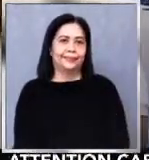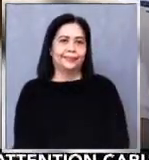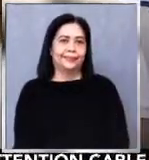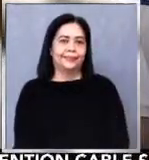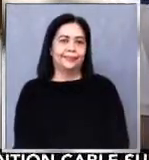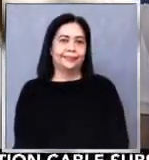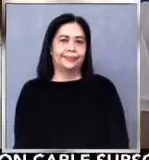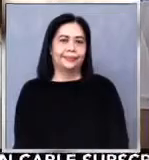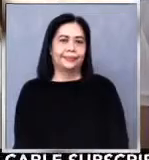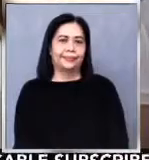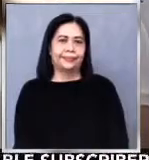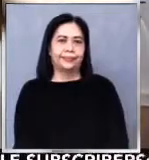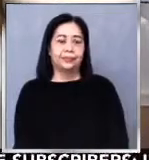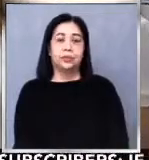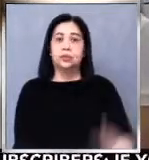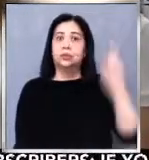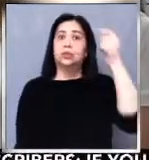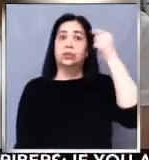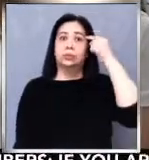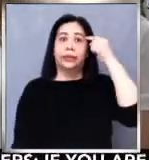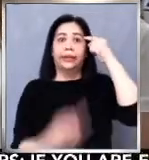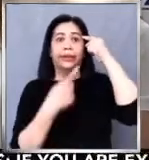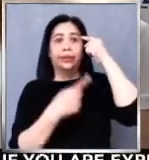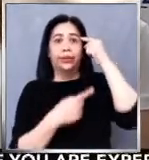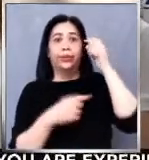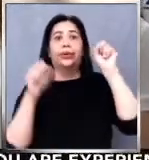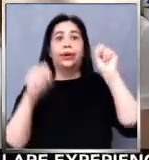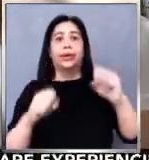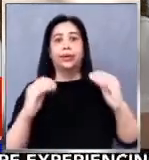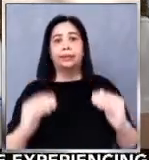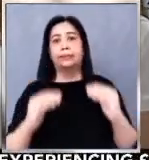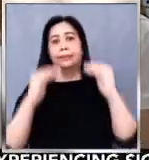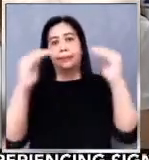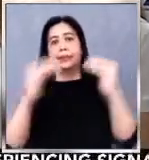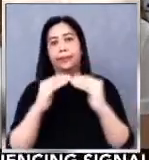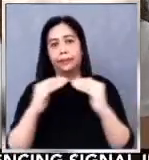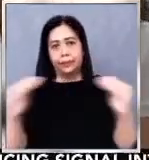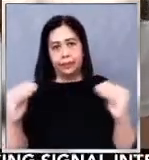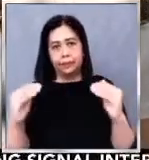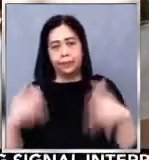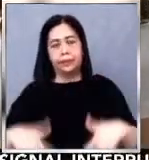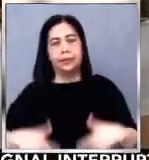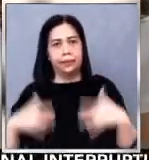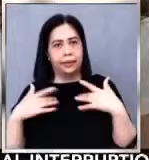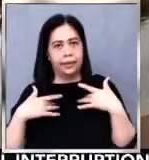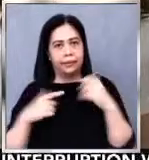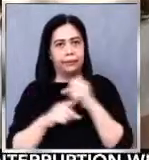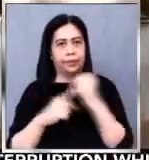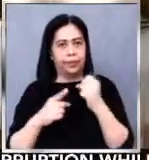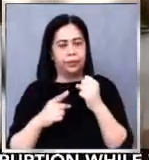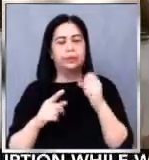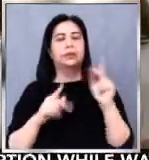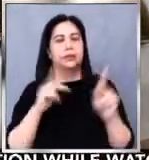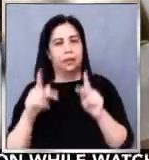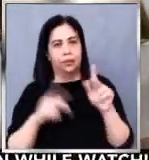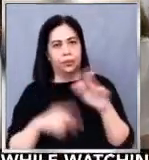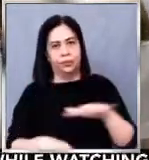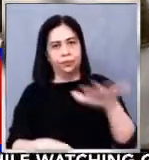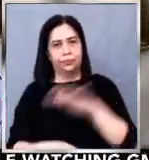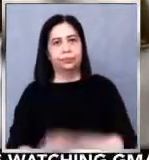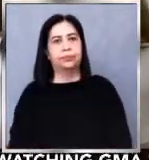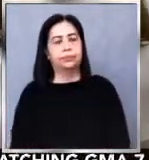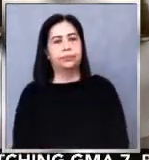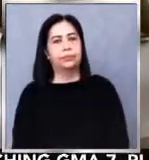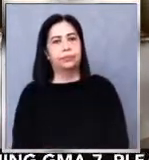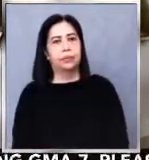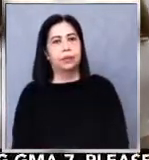Ang gobyerno kayang pataasin ang antas ng pamumuhay ng tao. Ang aalagaan